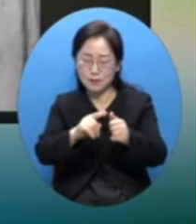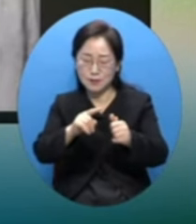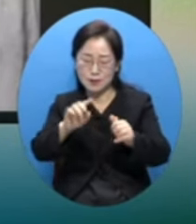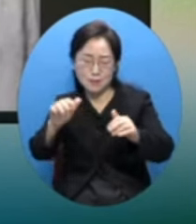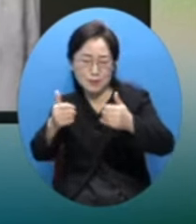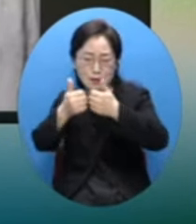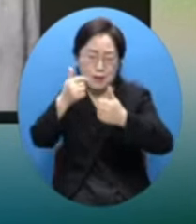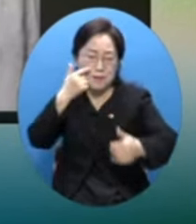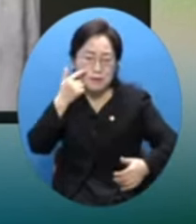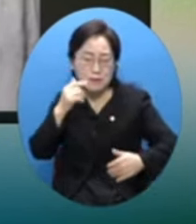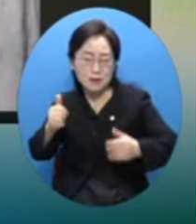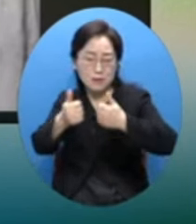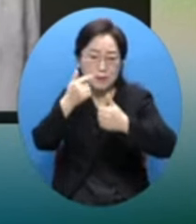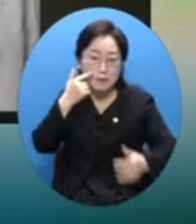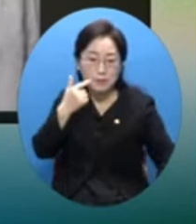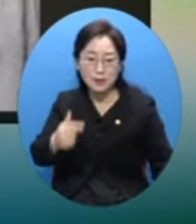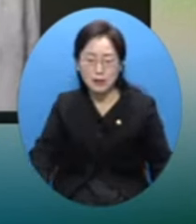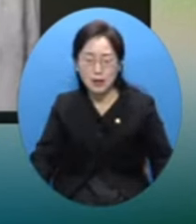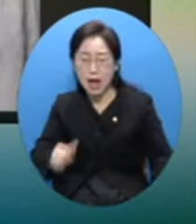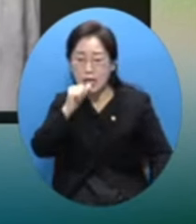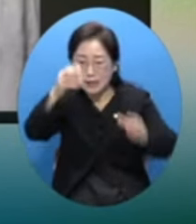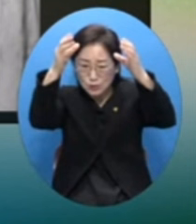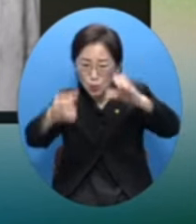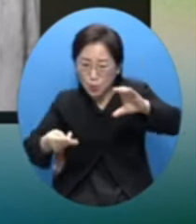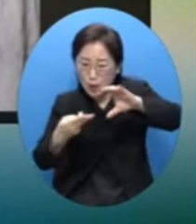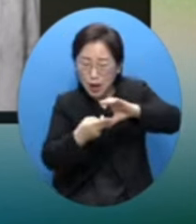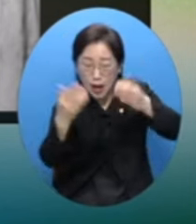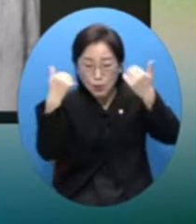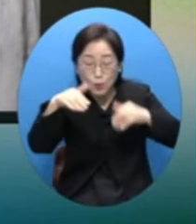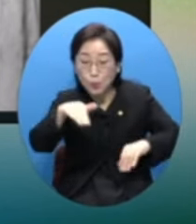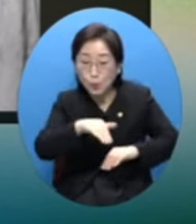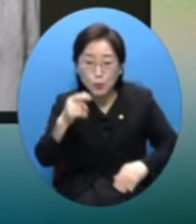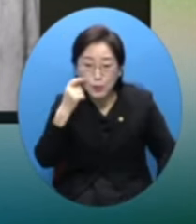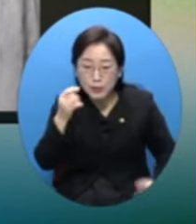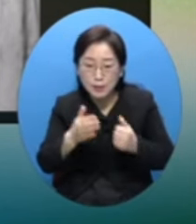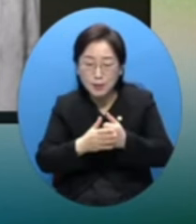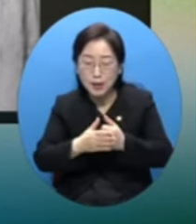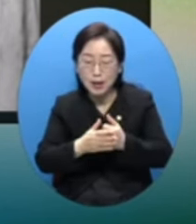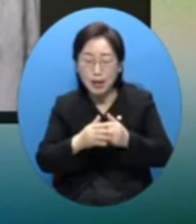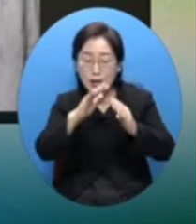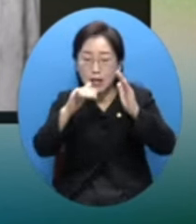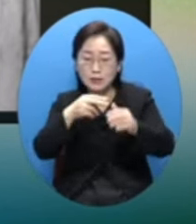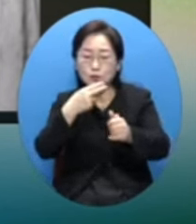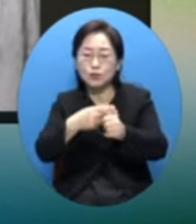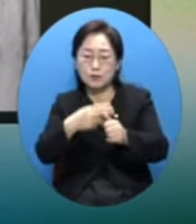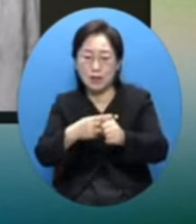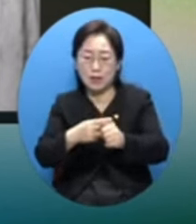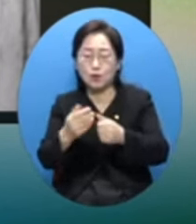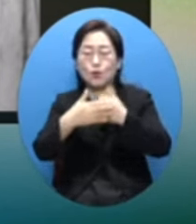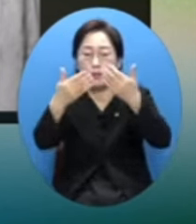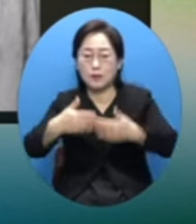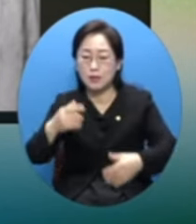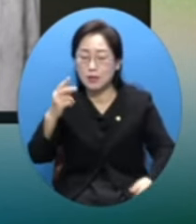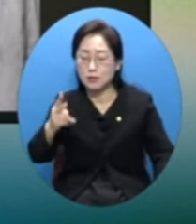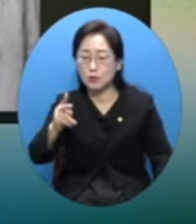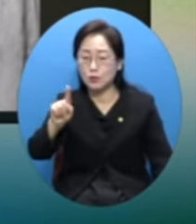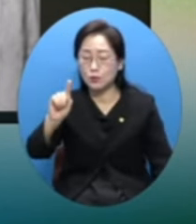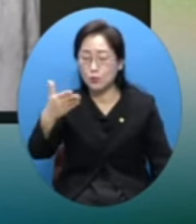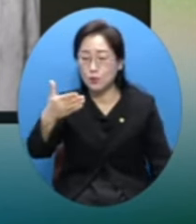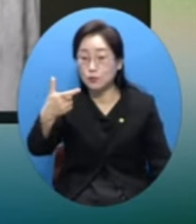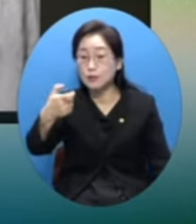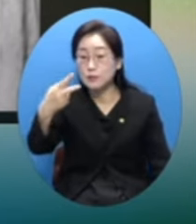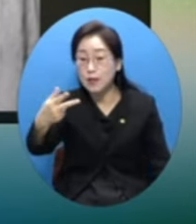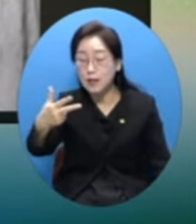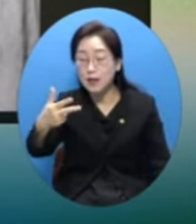도전합니다 한산 학교로 못 가니깐 가정 교사에 도움을 받아서 1967년도 21살의 나이로